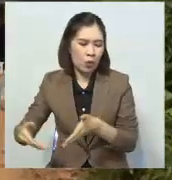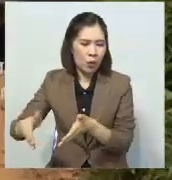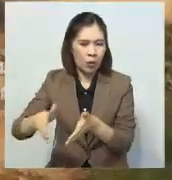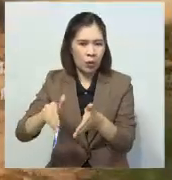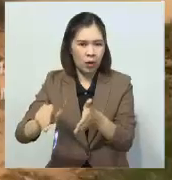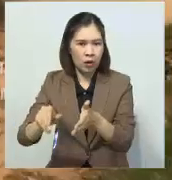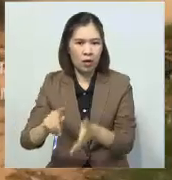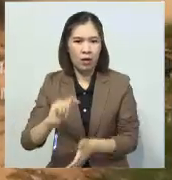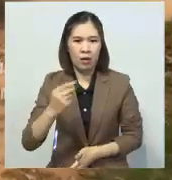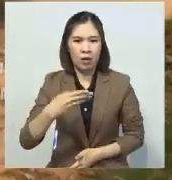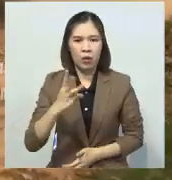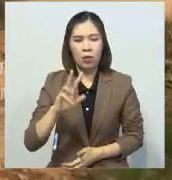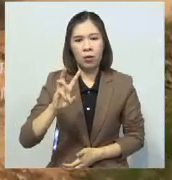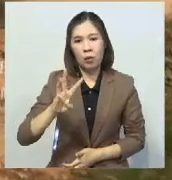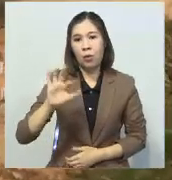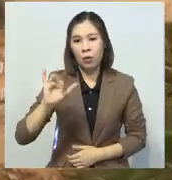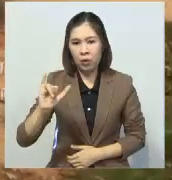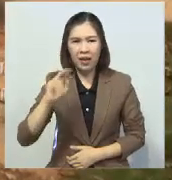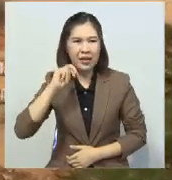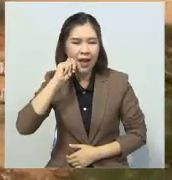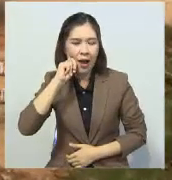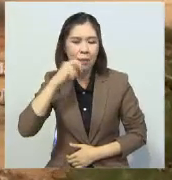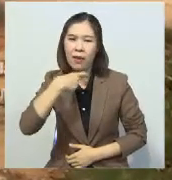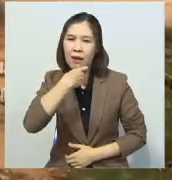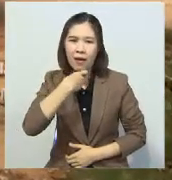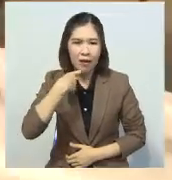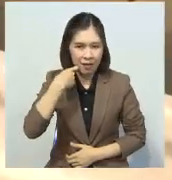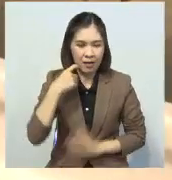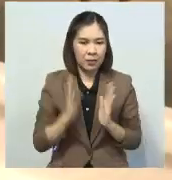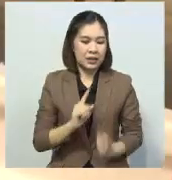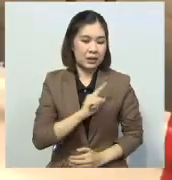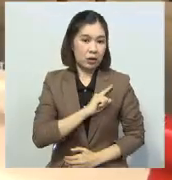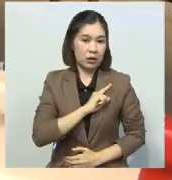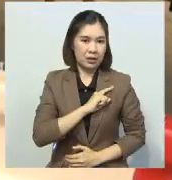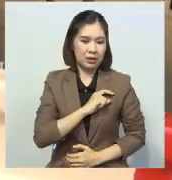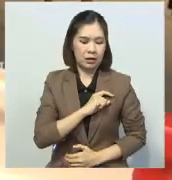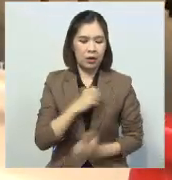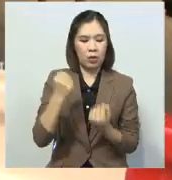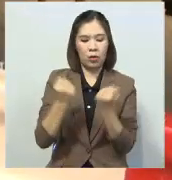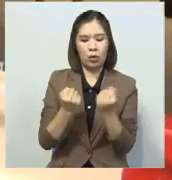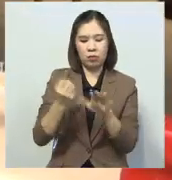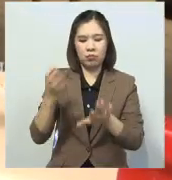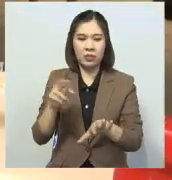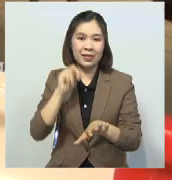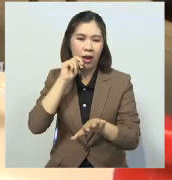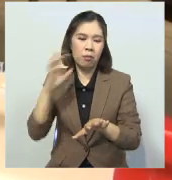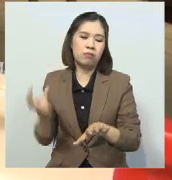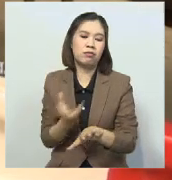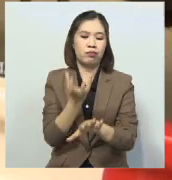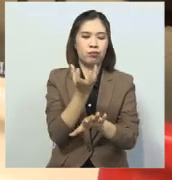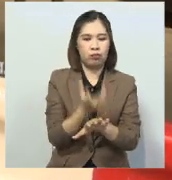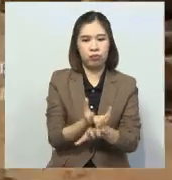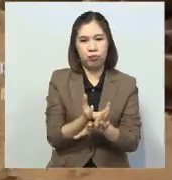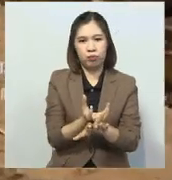ยอืมลำห้วยพร้าวเริ่มแห้งขอดเจ้าหน้าที่องค์การบริหารส่วนตำบลนางิ้วก็ต้องนำรถบรรทุกน้ำ 8,000 ลิตรจากประปาหมู่บ้